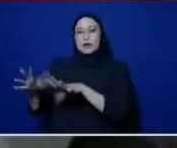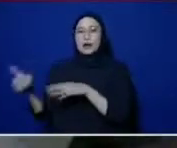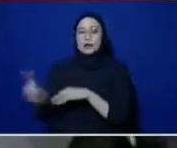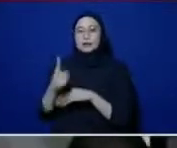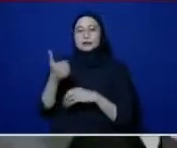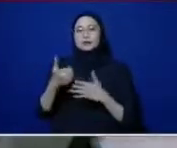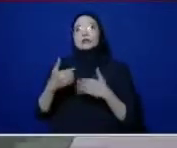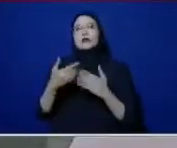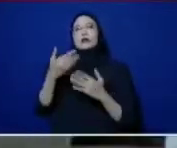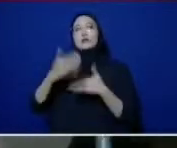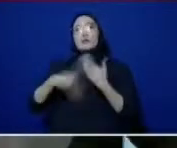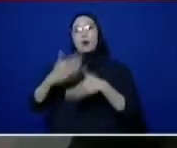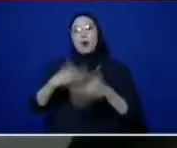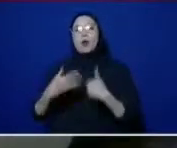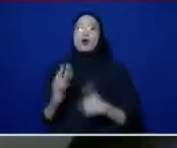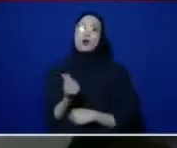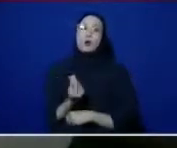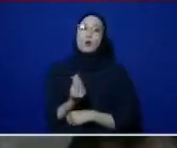silakan.